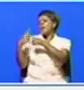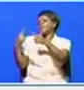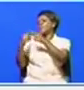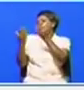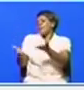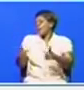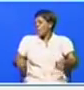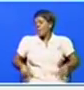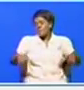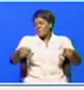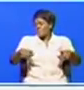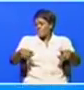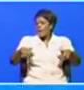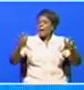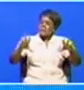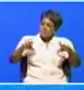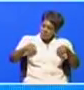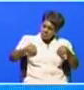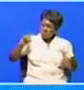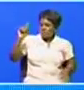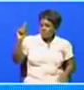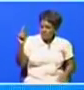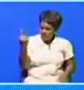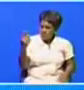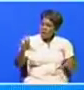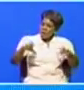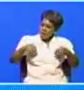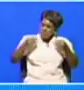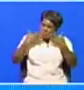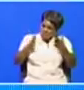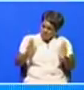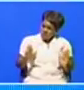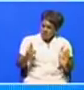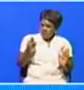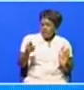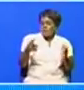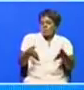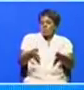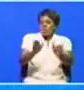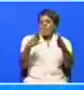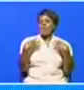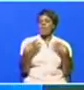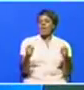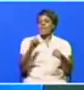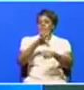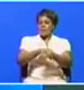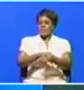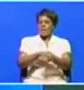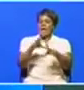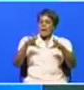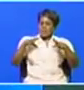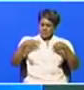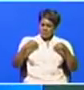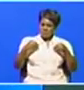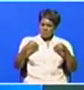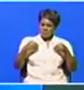maisha lazima ukubali kwanza. Na ukikubali hiyo ni njia ya kupona. Na ukikubali, kubali na